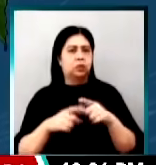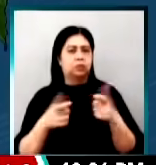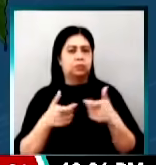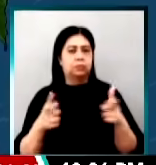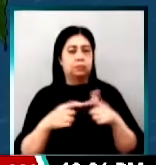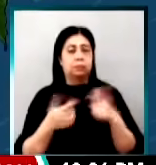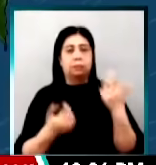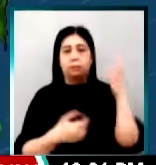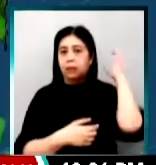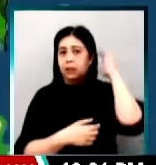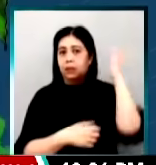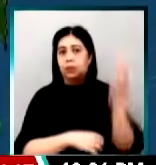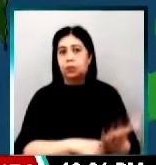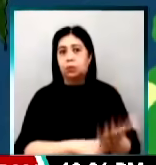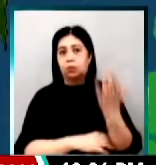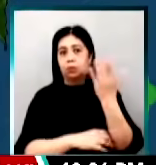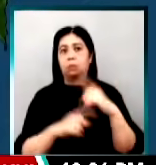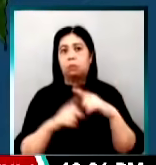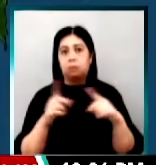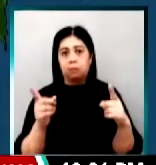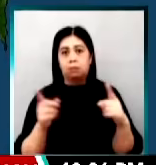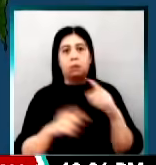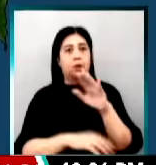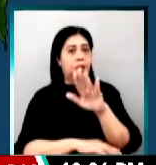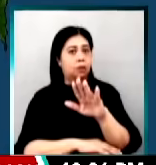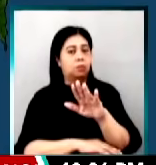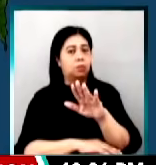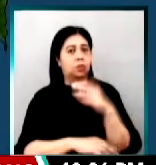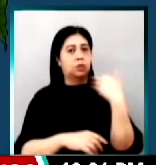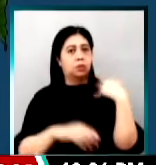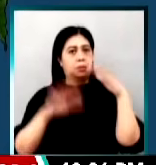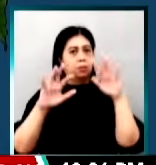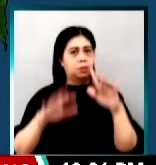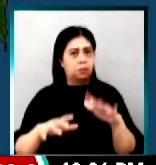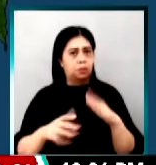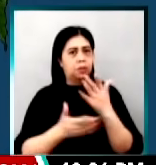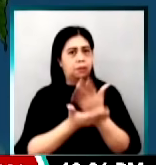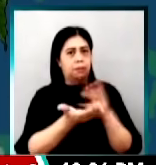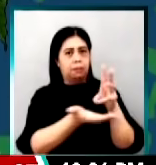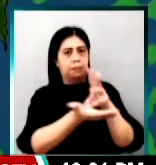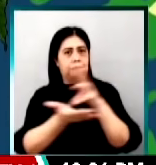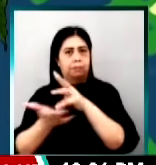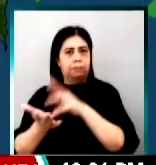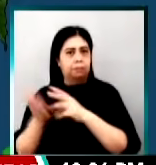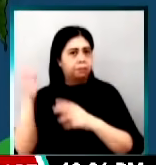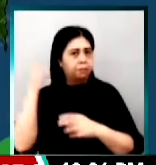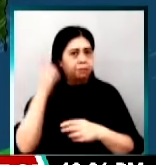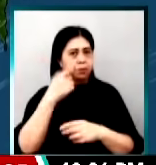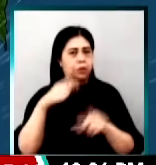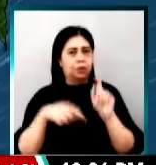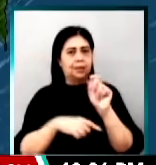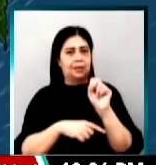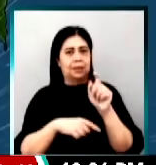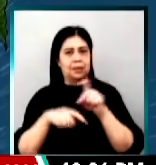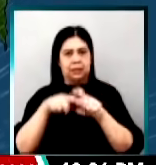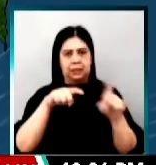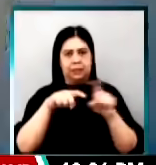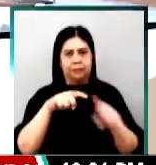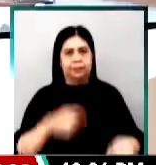umaga, pero pagdating ng hapon, merong ulan na sa ilang bahagi tulot ng thunderstorms.